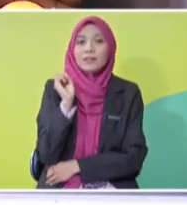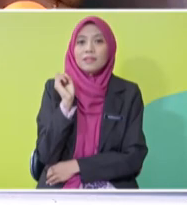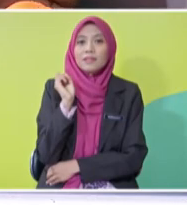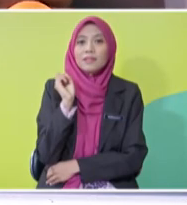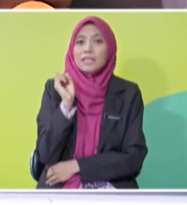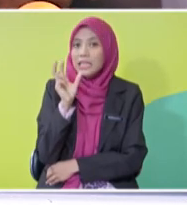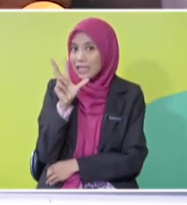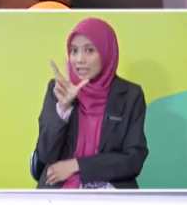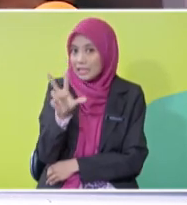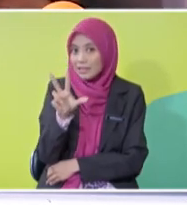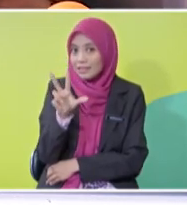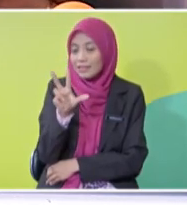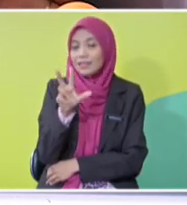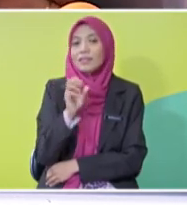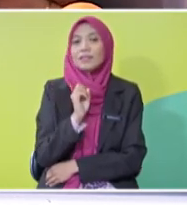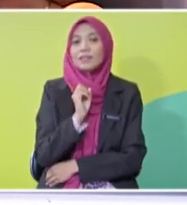tiga